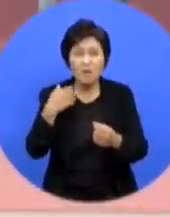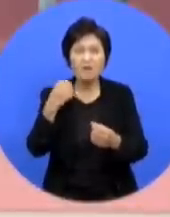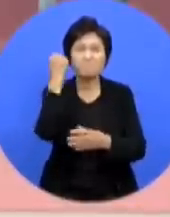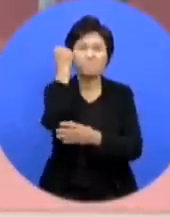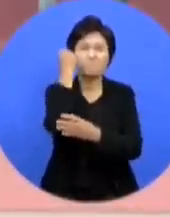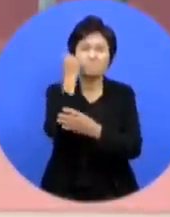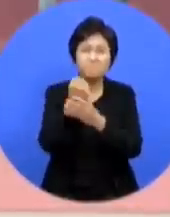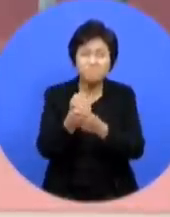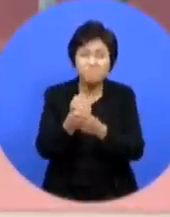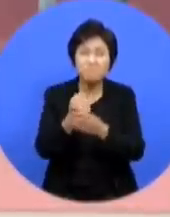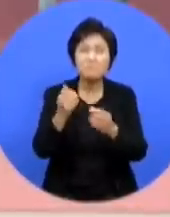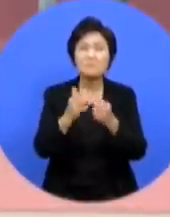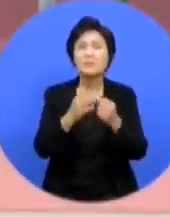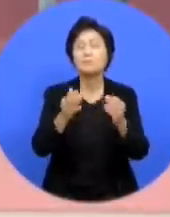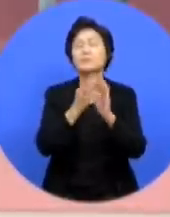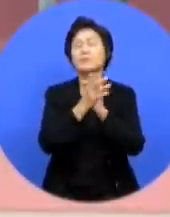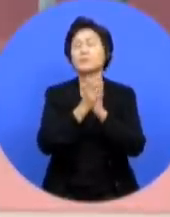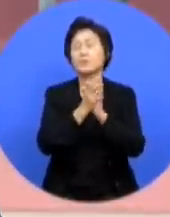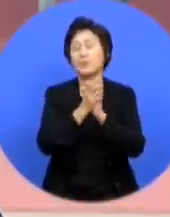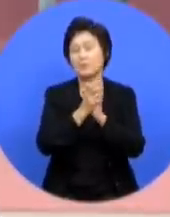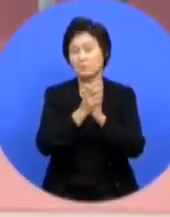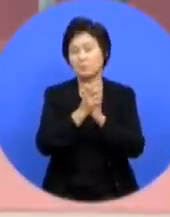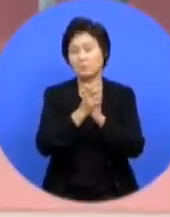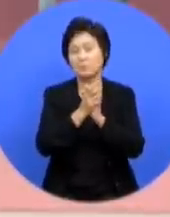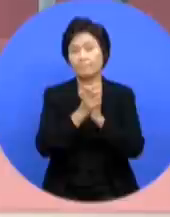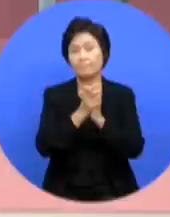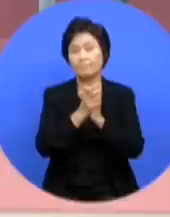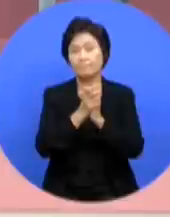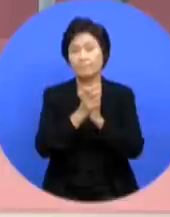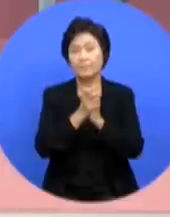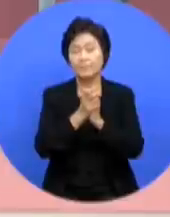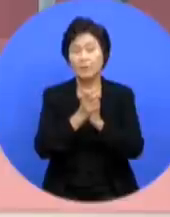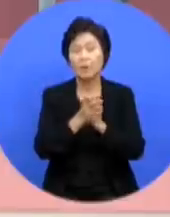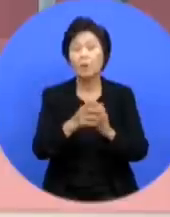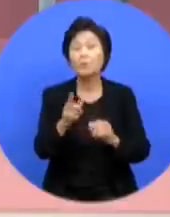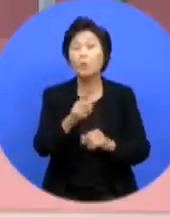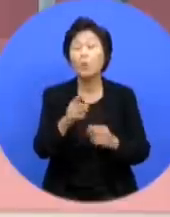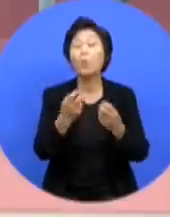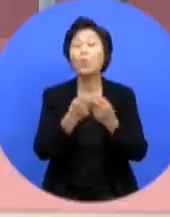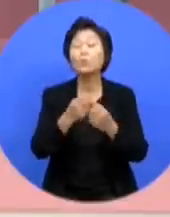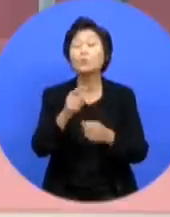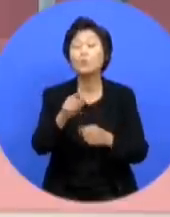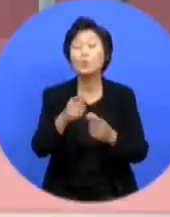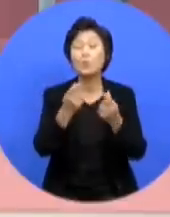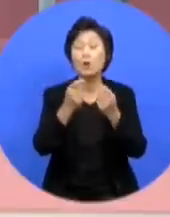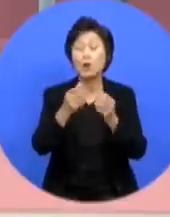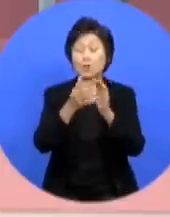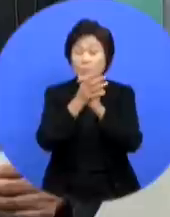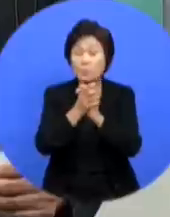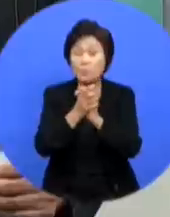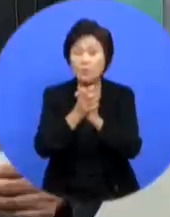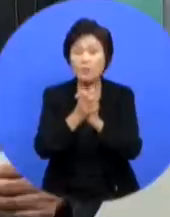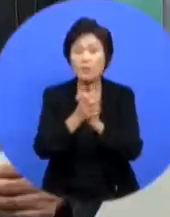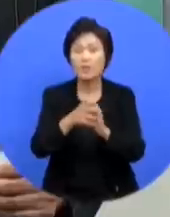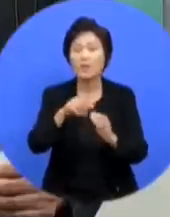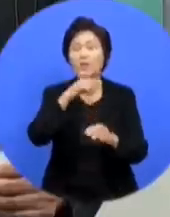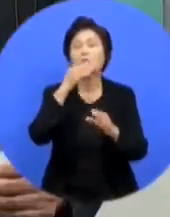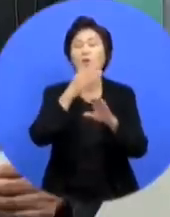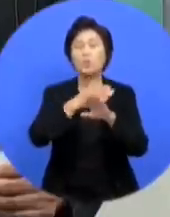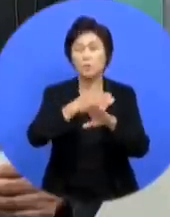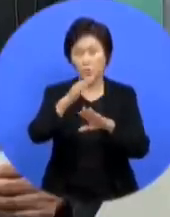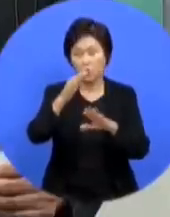그렇게 얘기하냐 하니까 우리는 다 그렇게 기도합니다. 우리란 북한 성도를 말합니다.